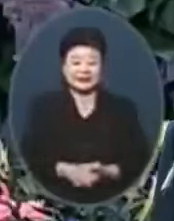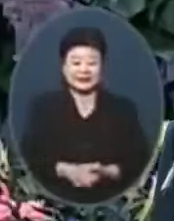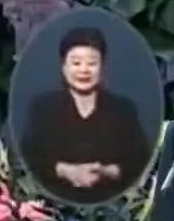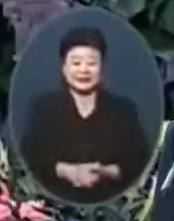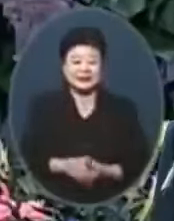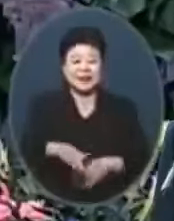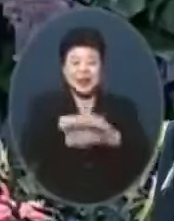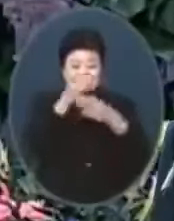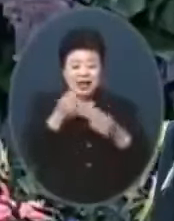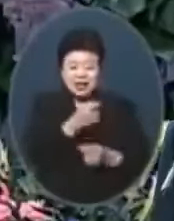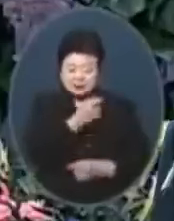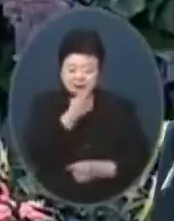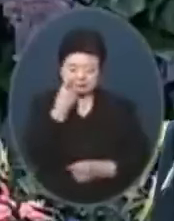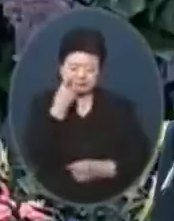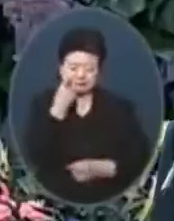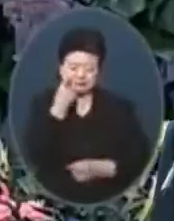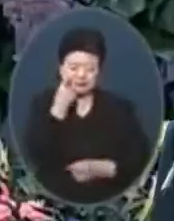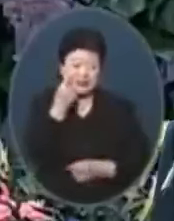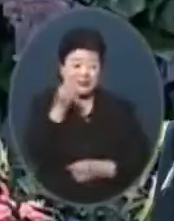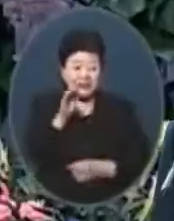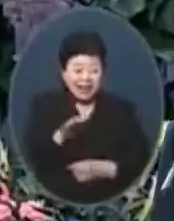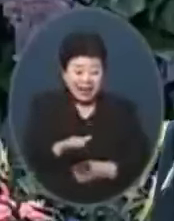다 입을 다물고 고요했으나